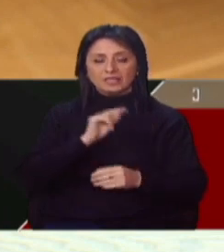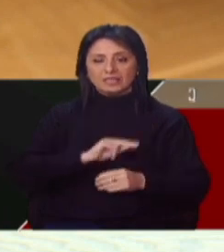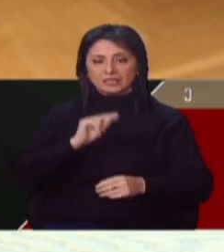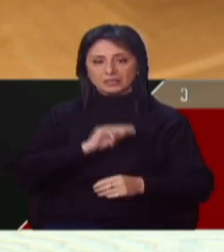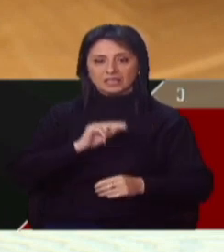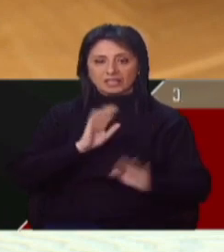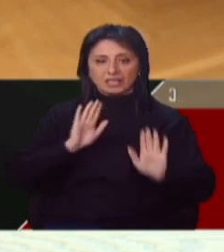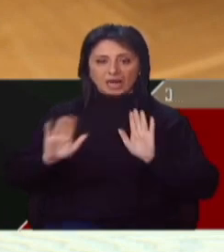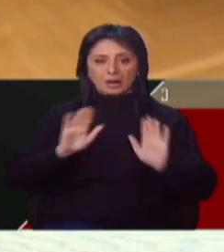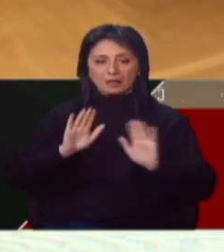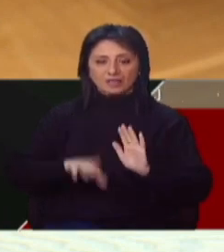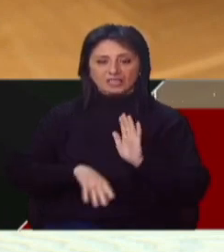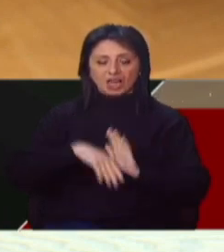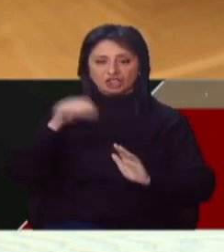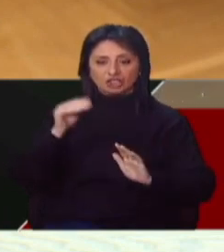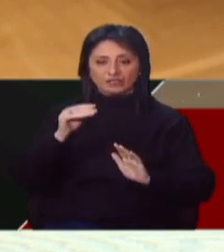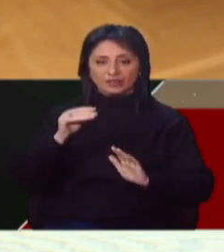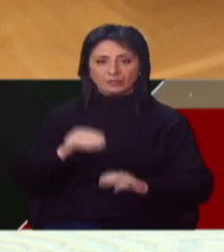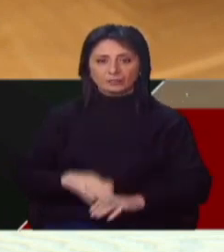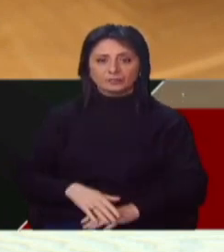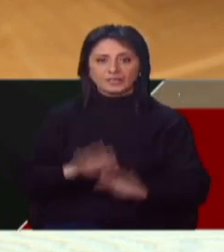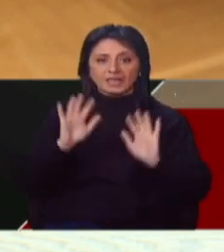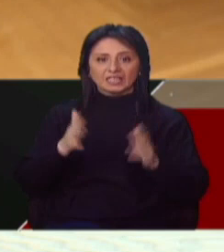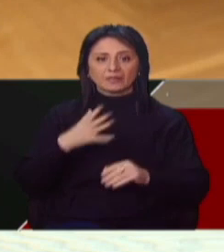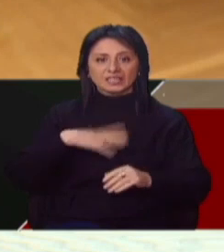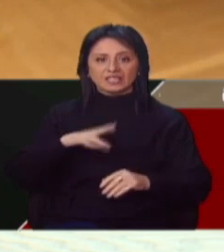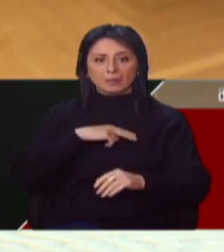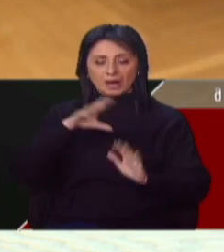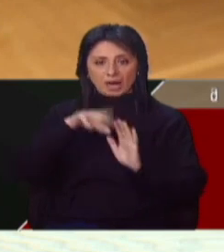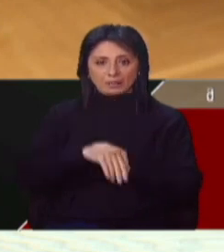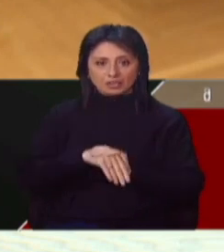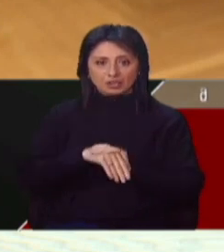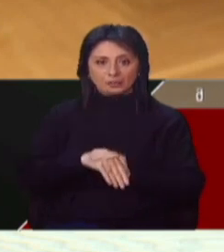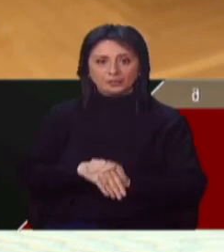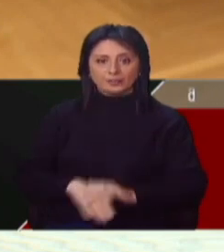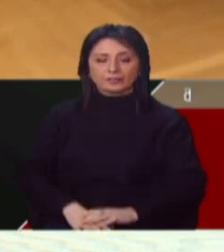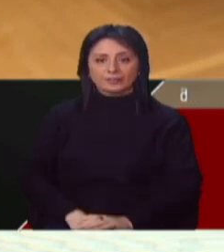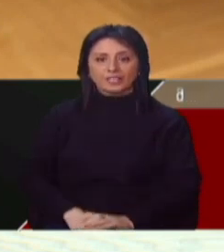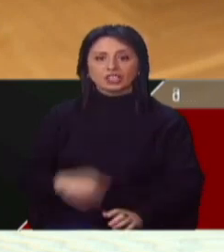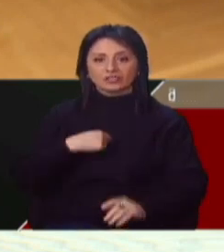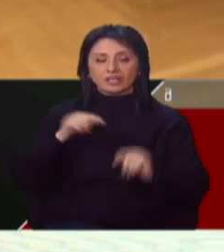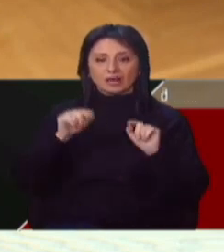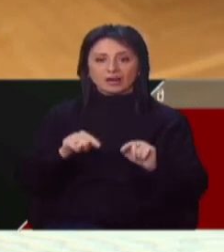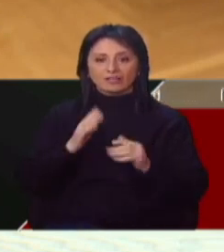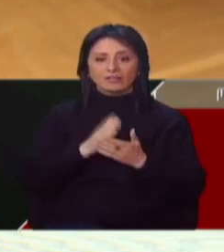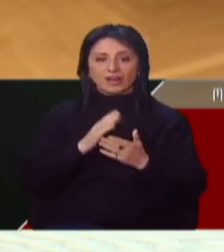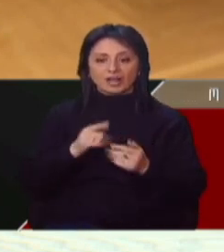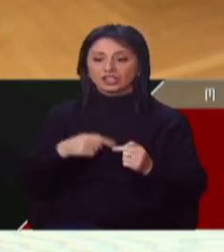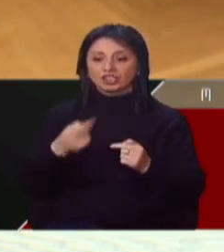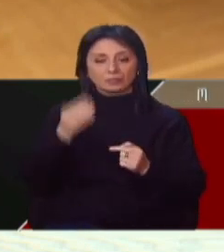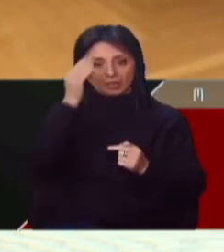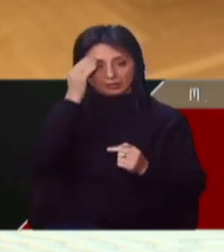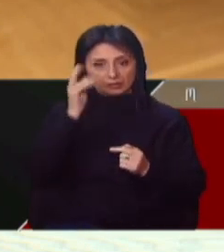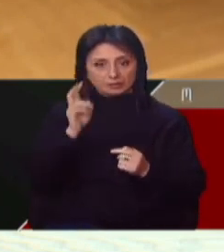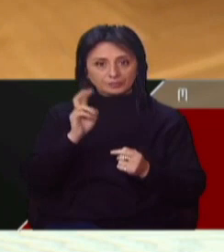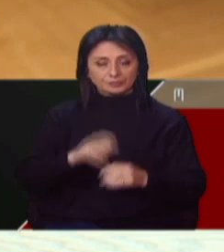sahuris Hemzoanelis, Arceva, Hrebode, Sakartos, Parlamic. Cuena, cu acu șem de gip poziția.